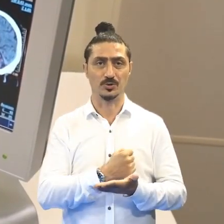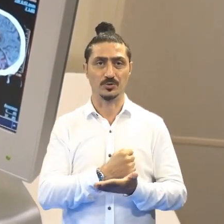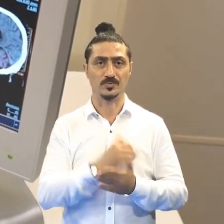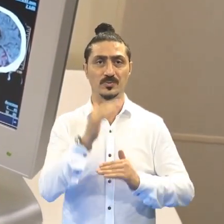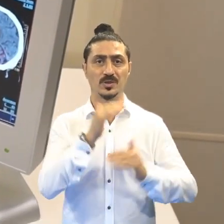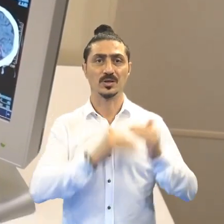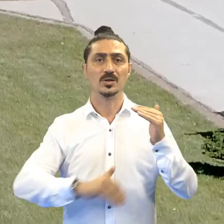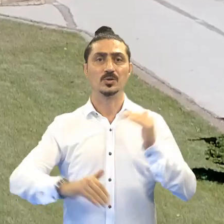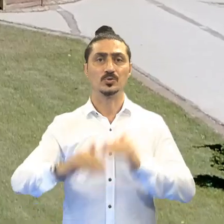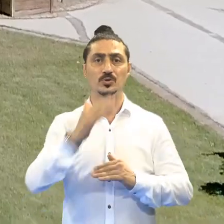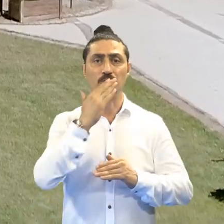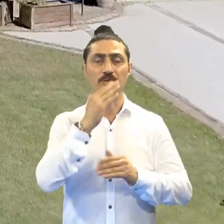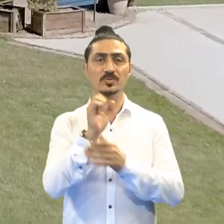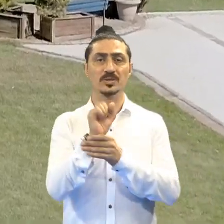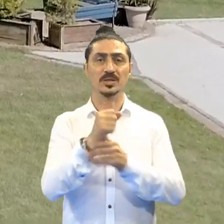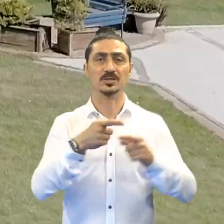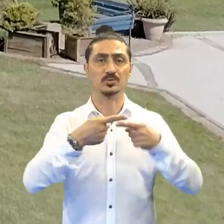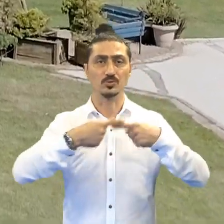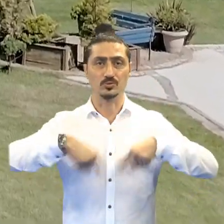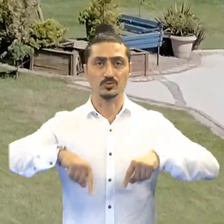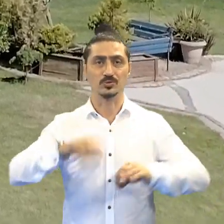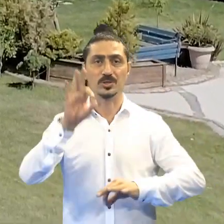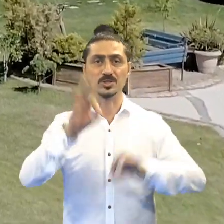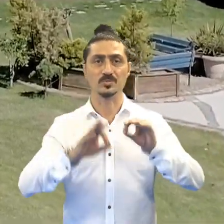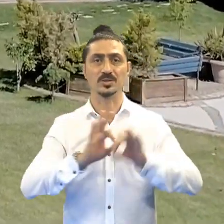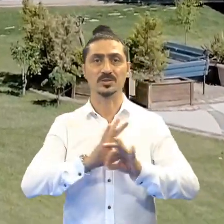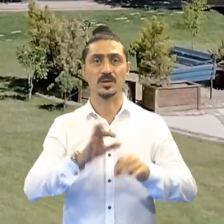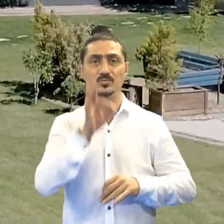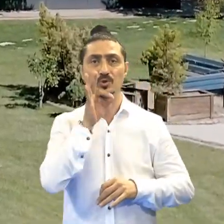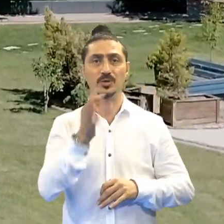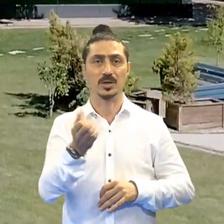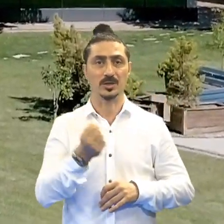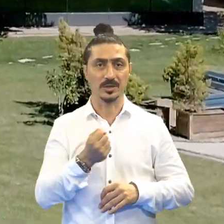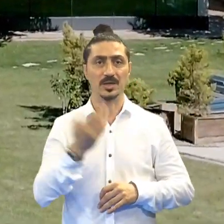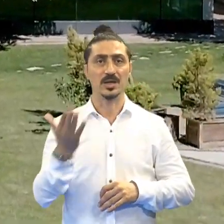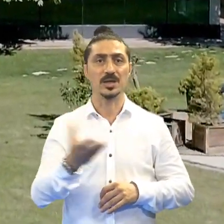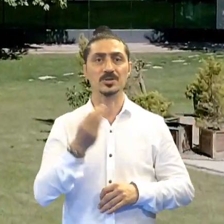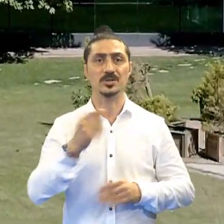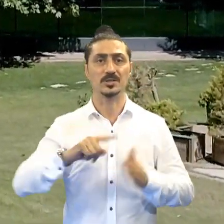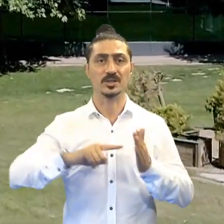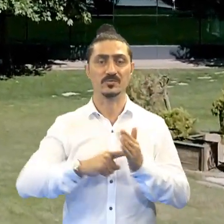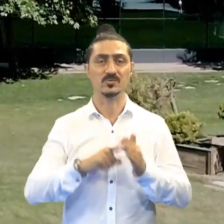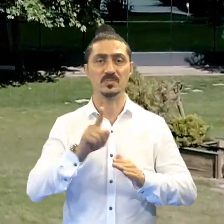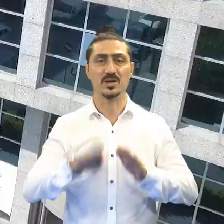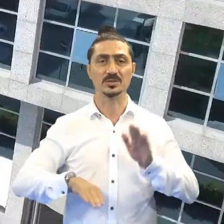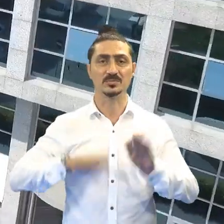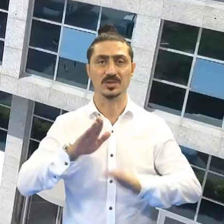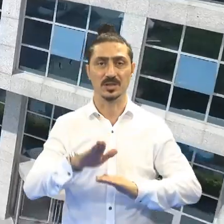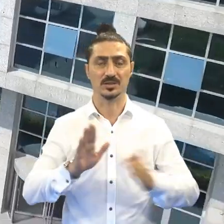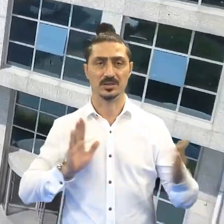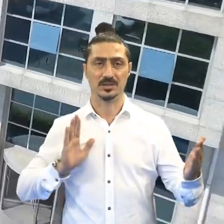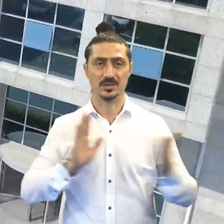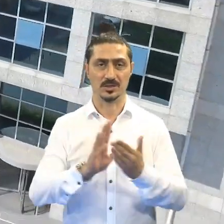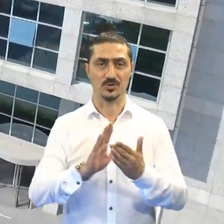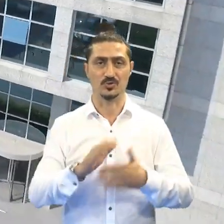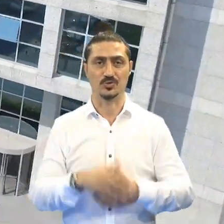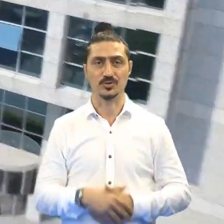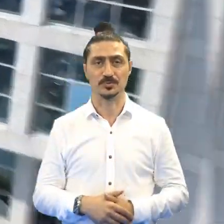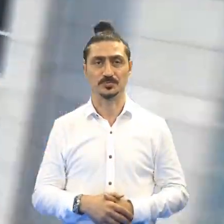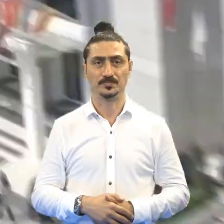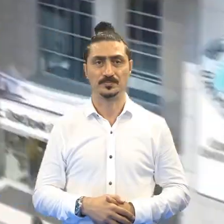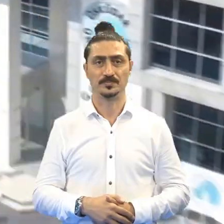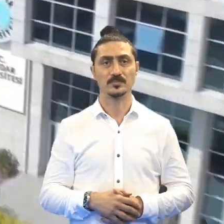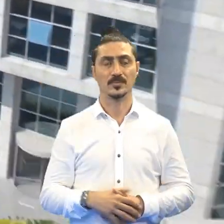9001 gibi akreditasyonlarla taçlandırıyoruz. Yükseköğretim Kalite Kurulu'nun denetimlerinden tam not alarak en iyi hedefimize bir adım